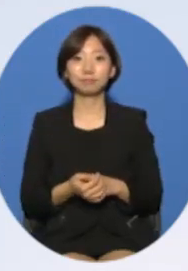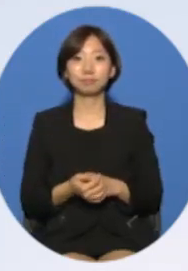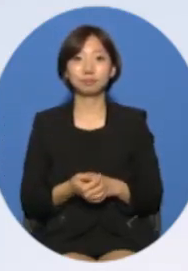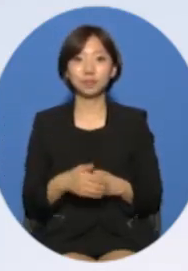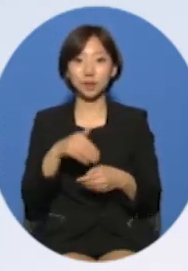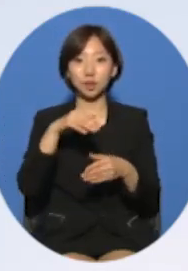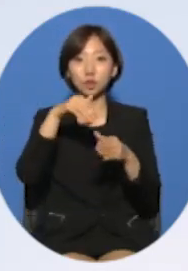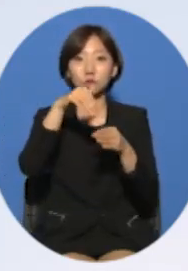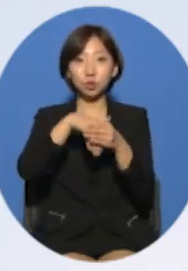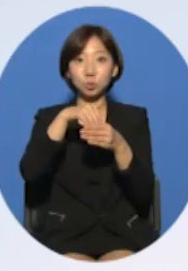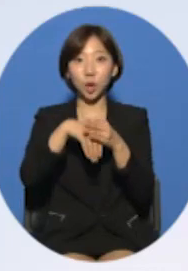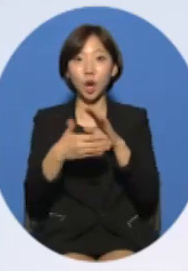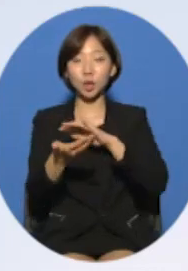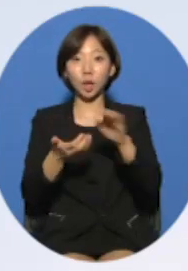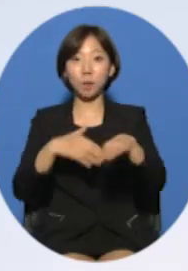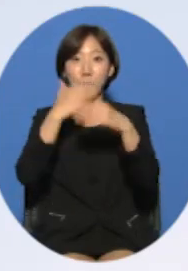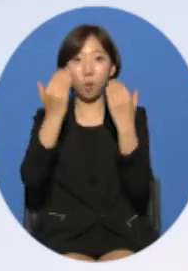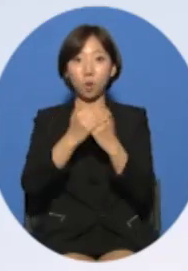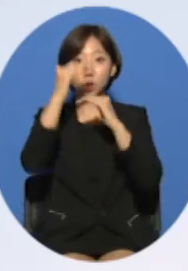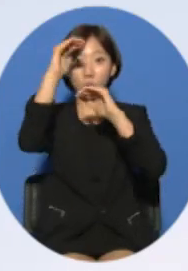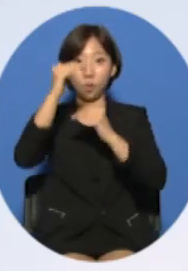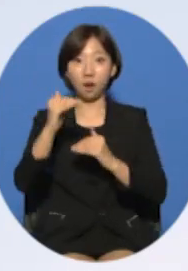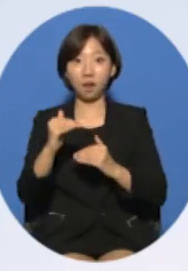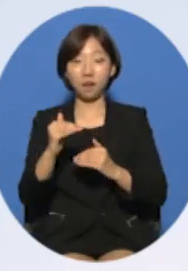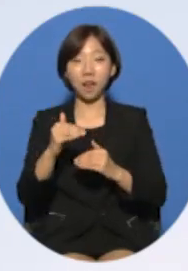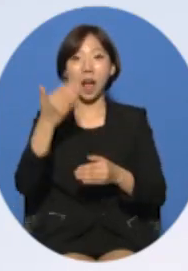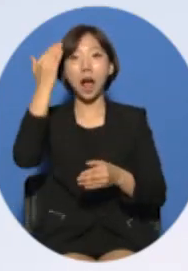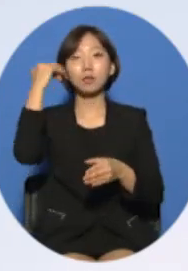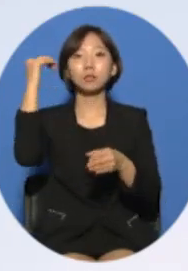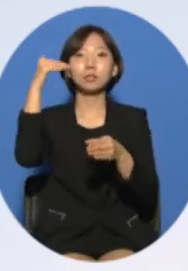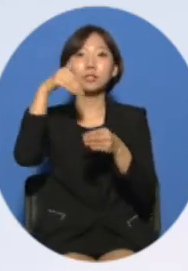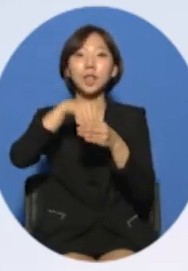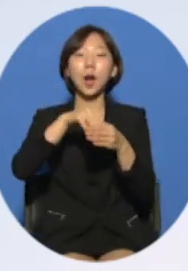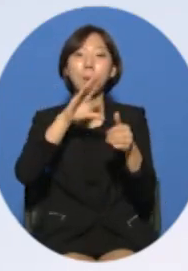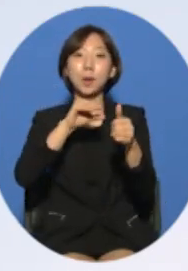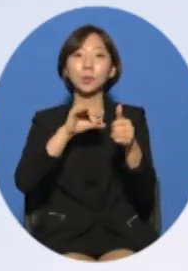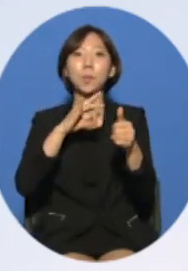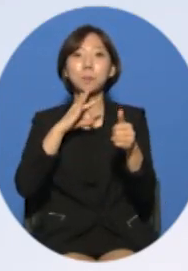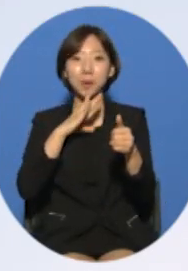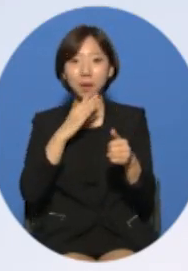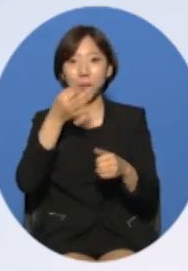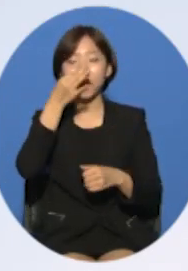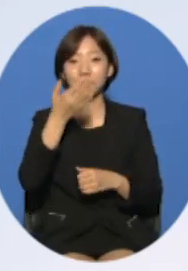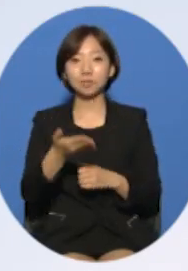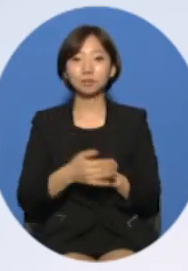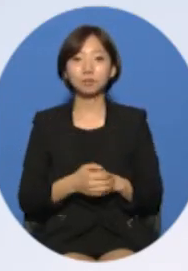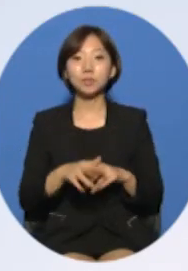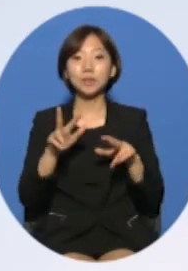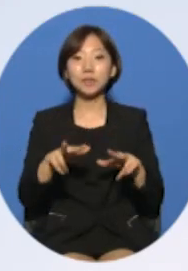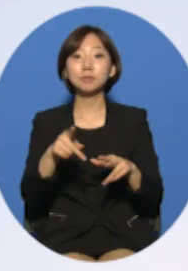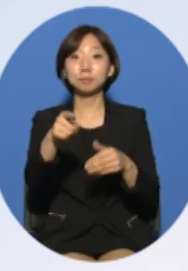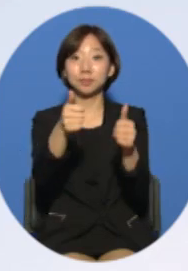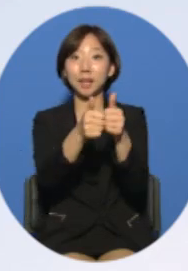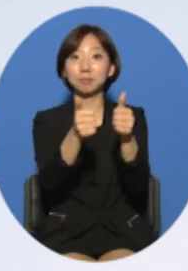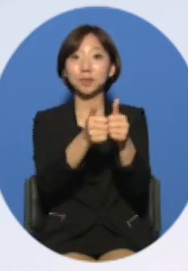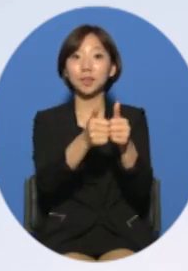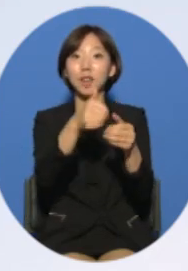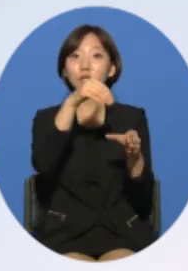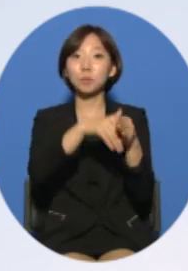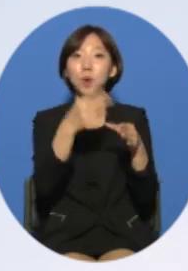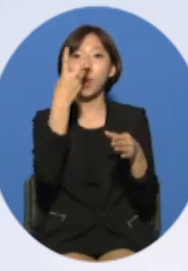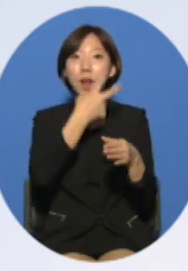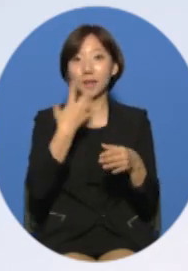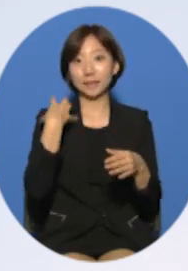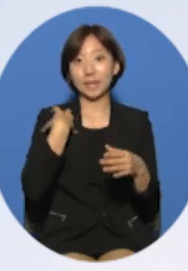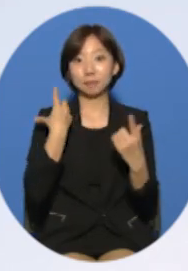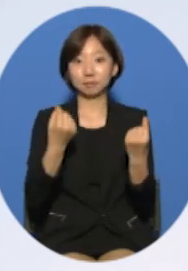이런 모든 절차는 이런 한국 선거 방송에서만 볼 수 있는 그런 것 같아요. 네, 이분이 네. 투표 관리관입니다. 투표 관리관인 것 같습니다. 벌써